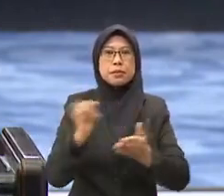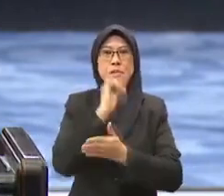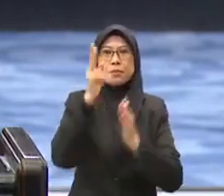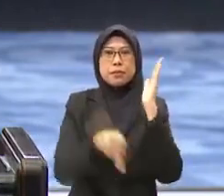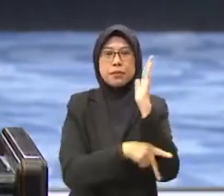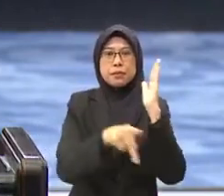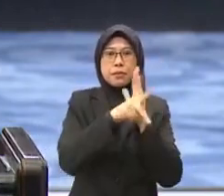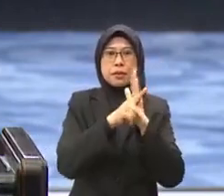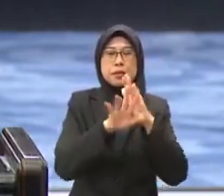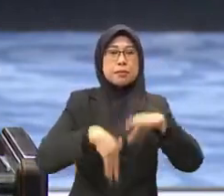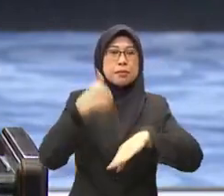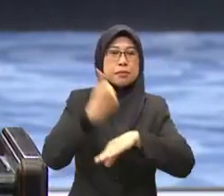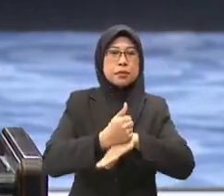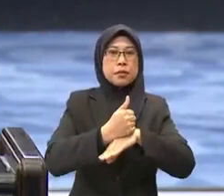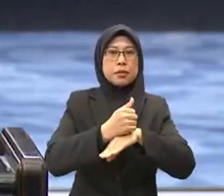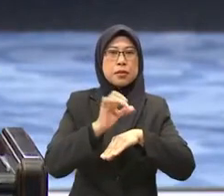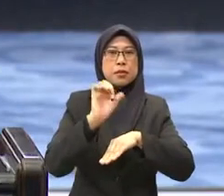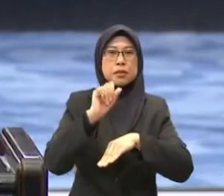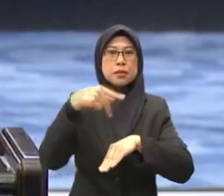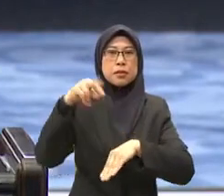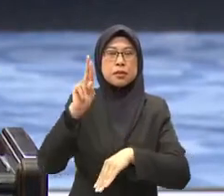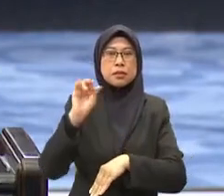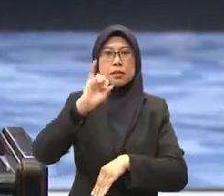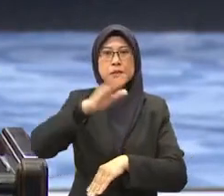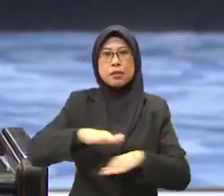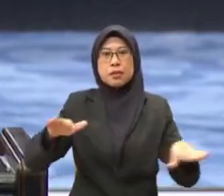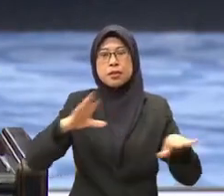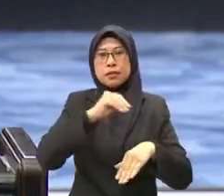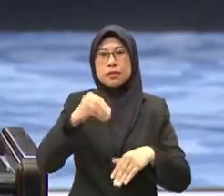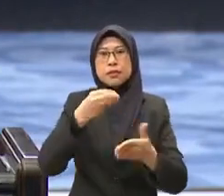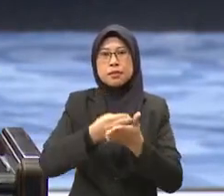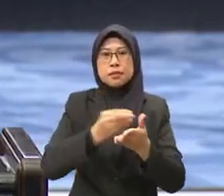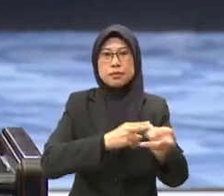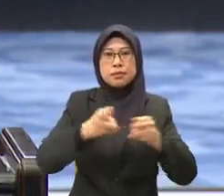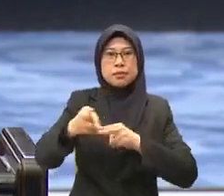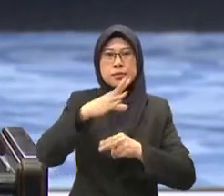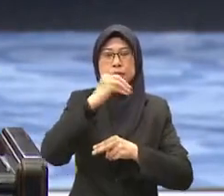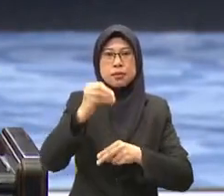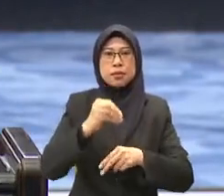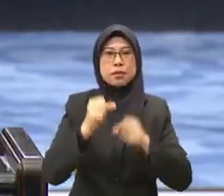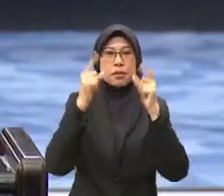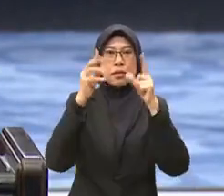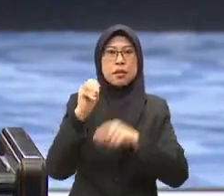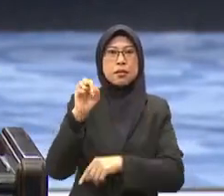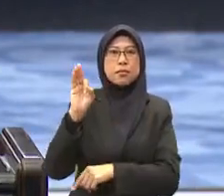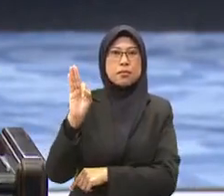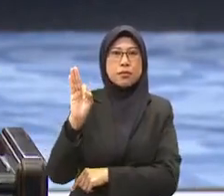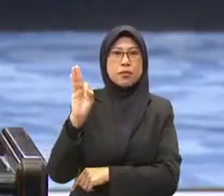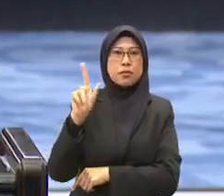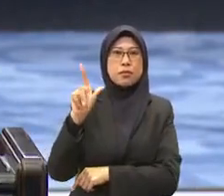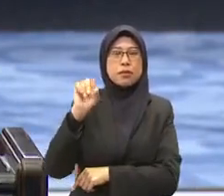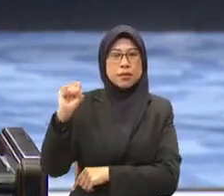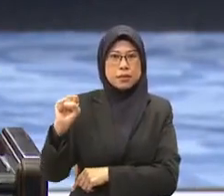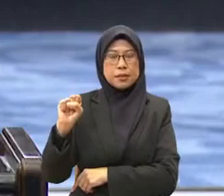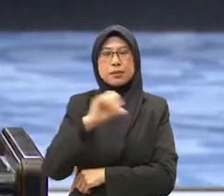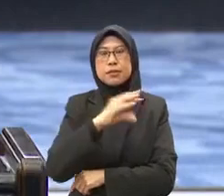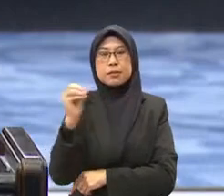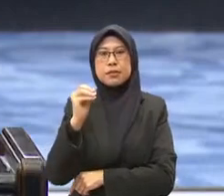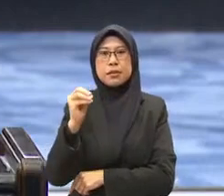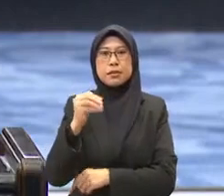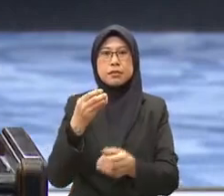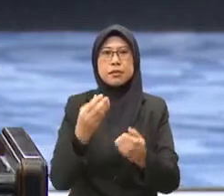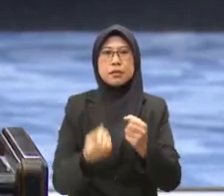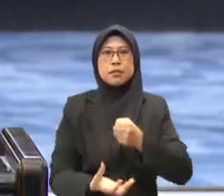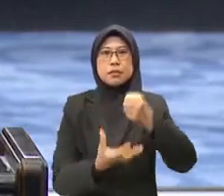suruhanjaya kanakkanak usaha pengenalan pengetahuan pengurusan kewangan dan celik muflis usaha perundangan kawal Selia pendanaan